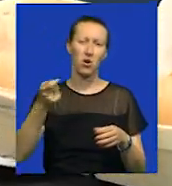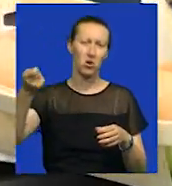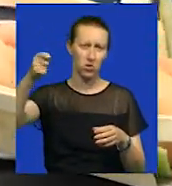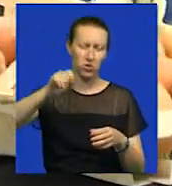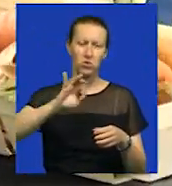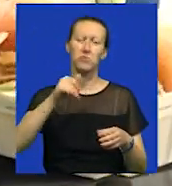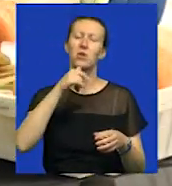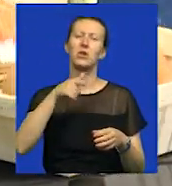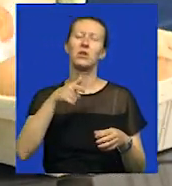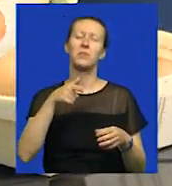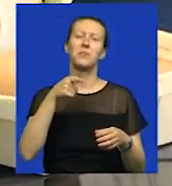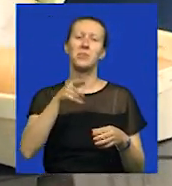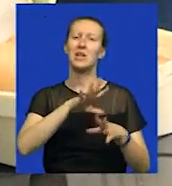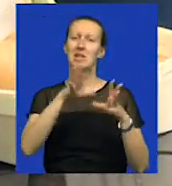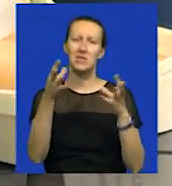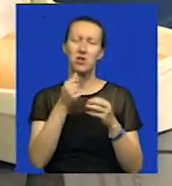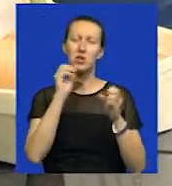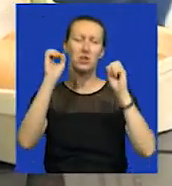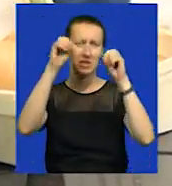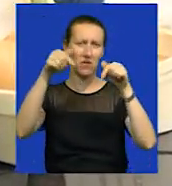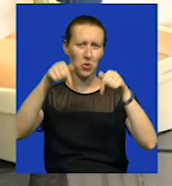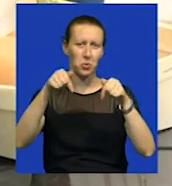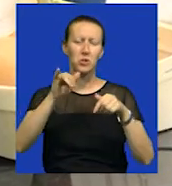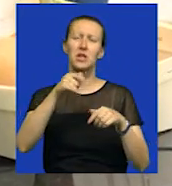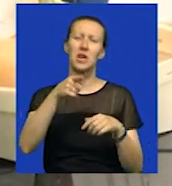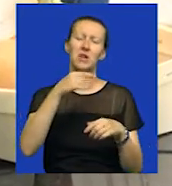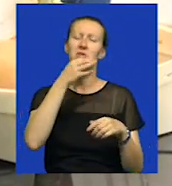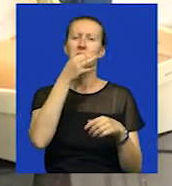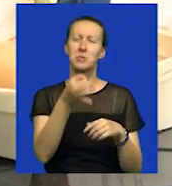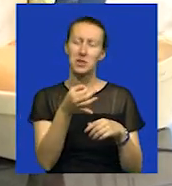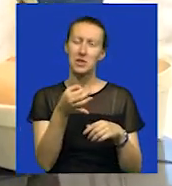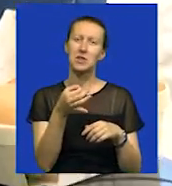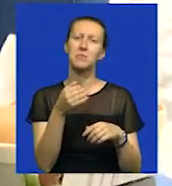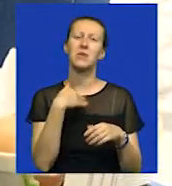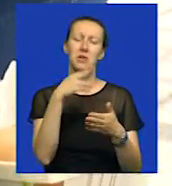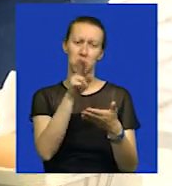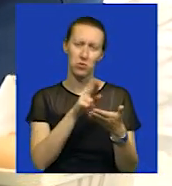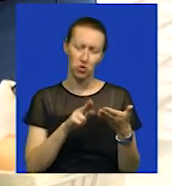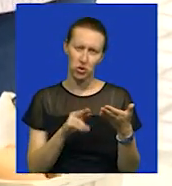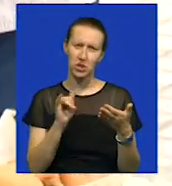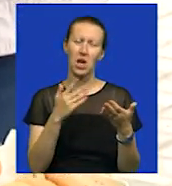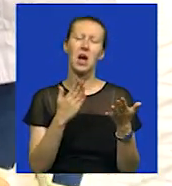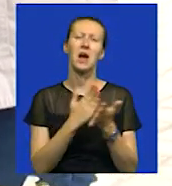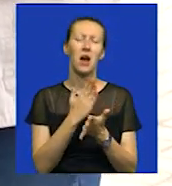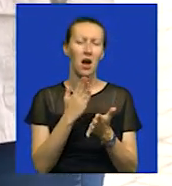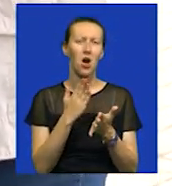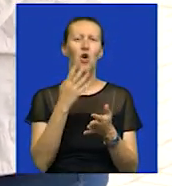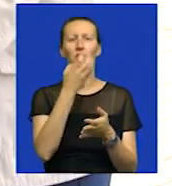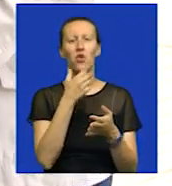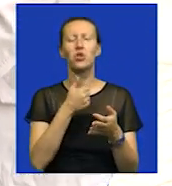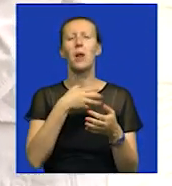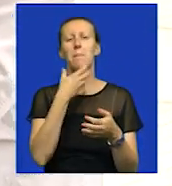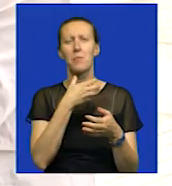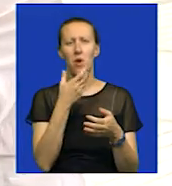Da. I dobro, sve to čahitite unutra, a da li, da vas pitam, ja sam čitala da koje voće